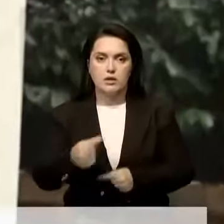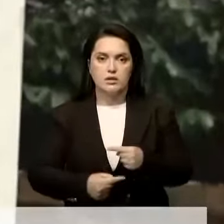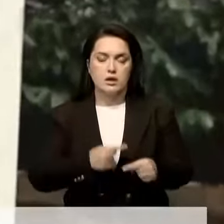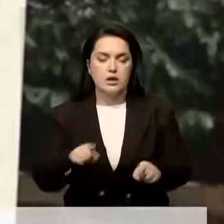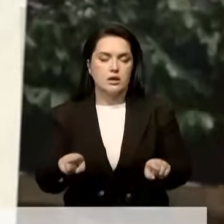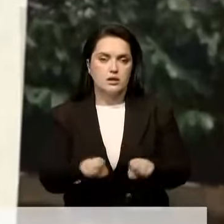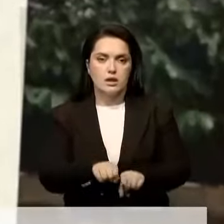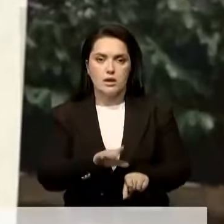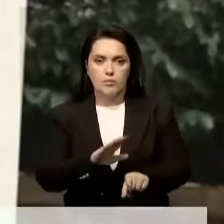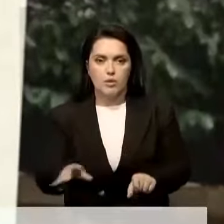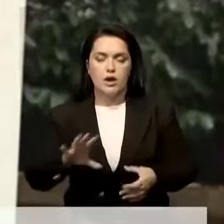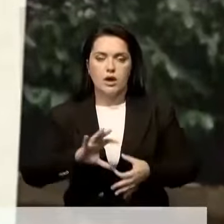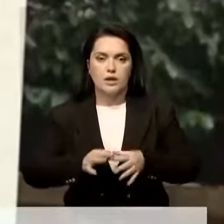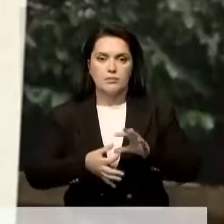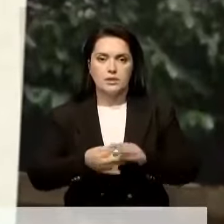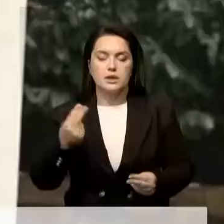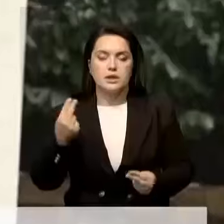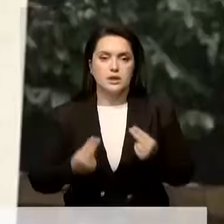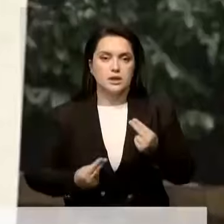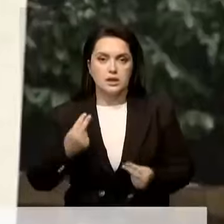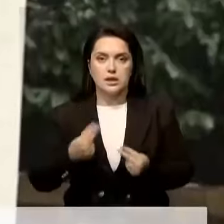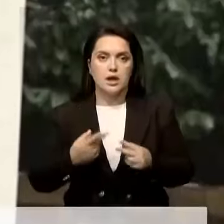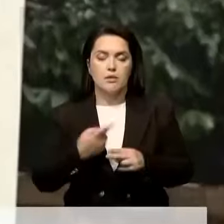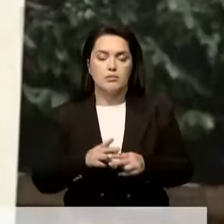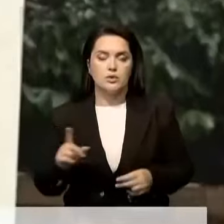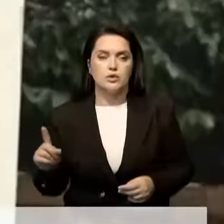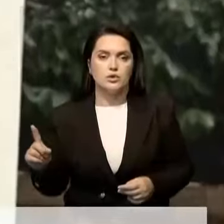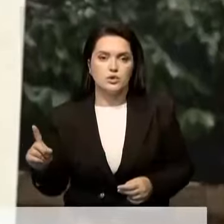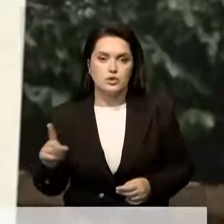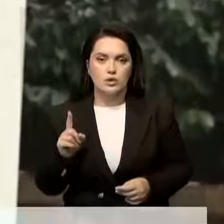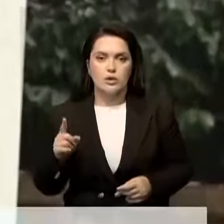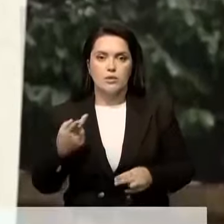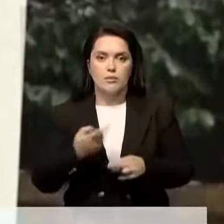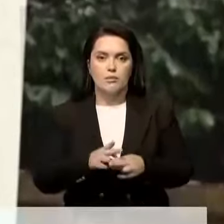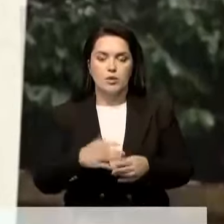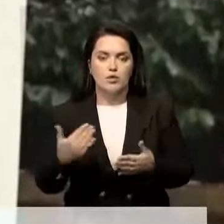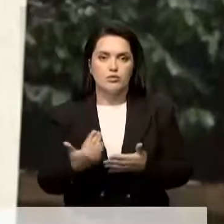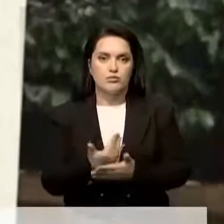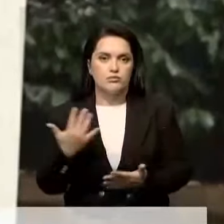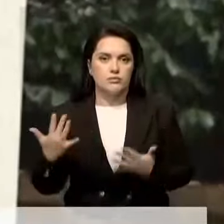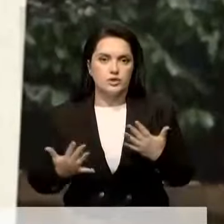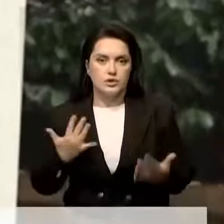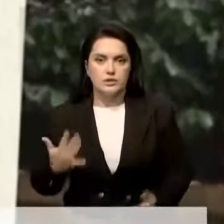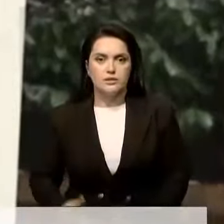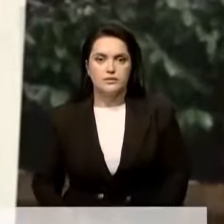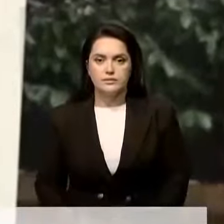похожи на Олимпийские игры в Париже. Так что мы ждем для себя новых впечатлений.